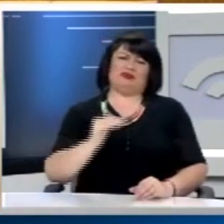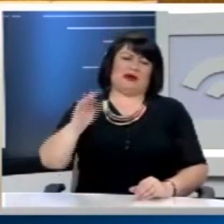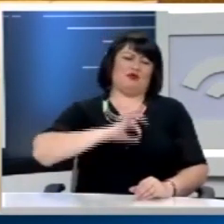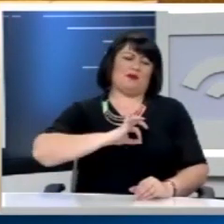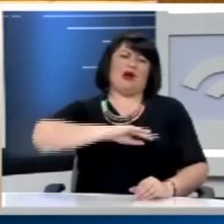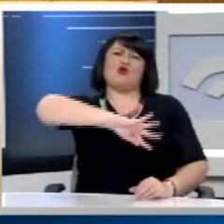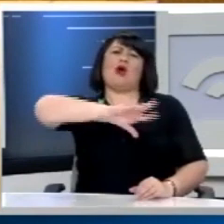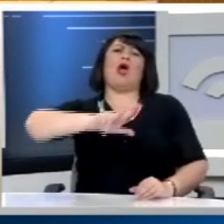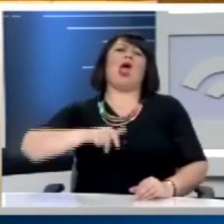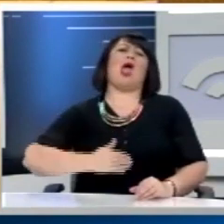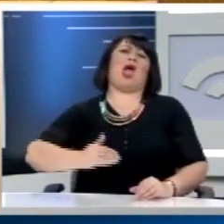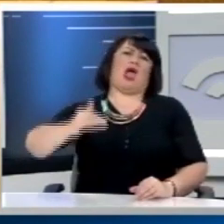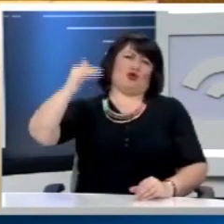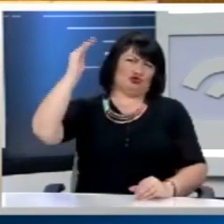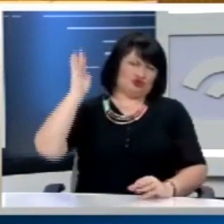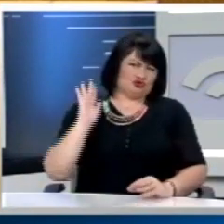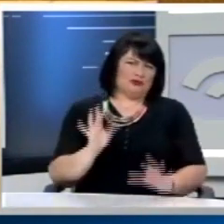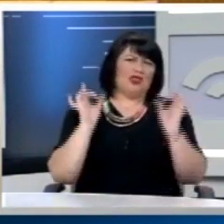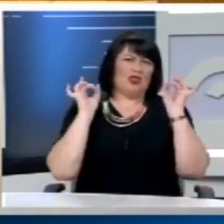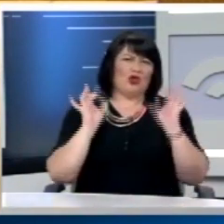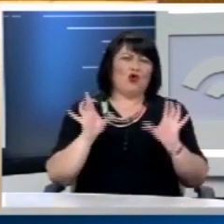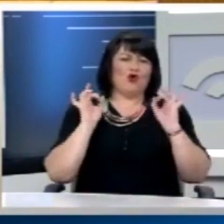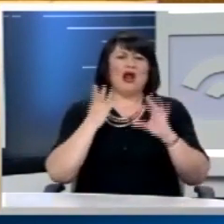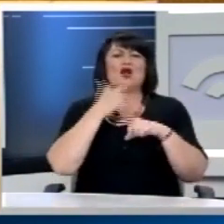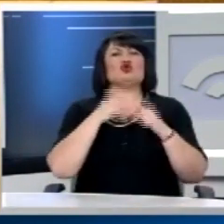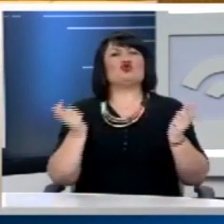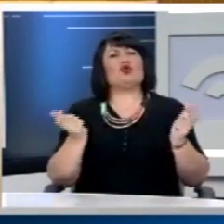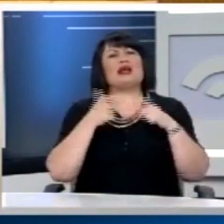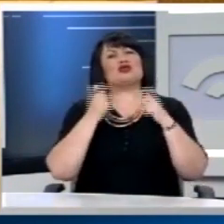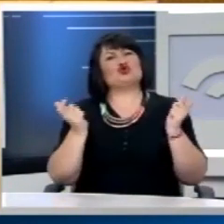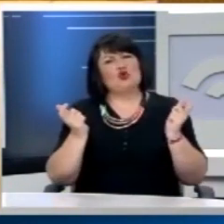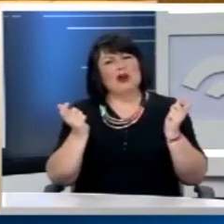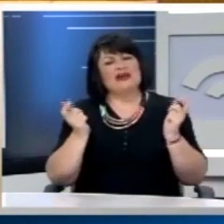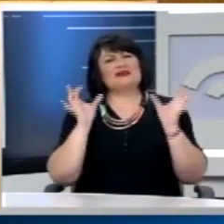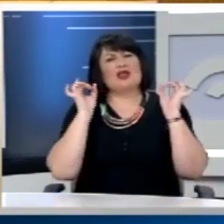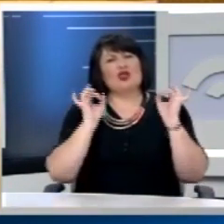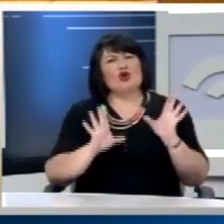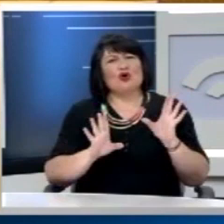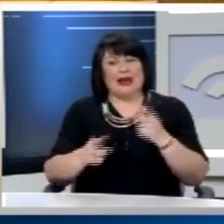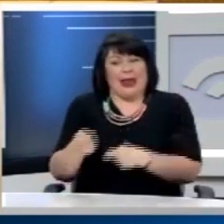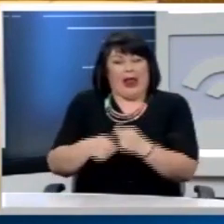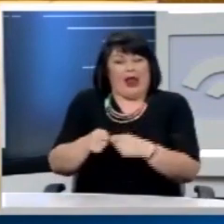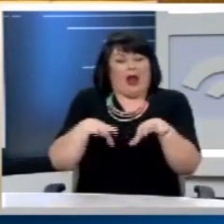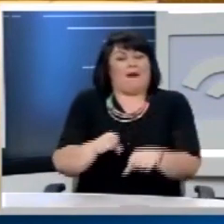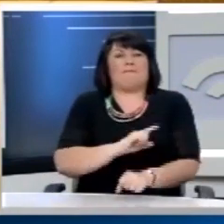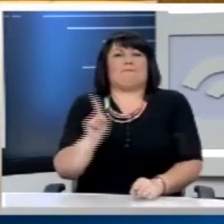βαθμίδες, αποκλειστικά δημόσια δωρεάν σε σχολεία και σχολές χωρίς καμιά επιχειρηματική